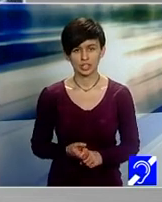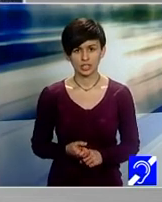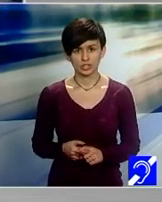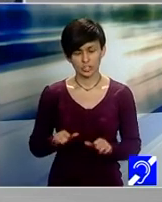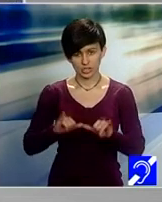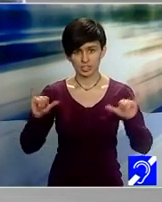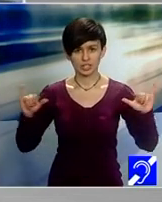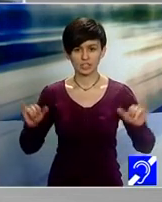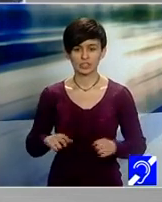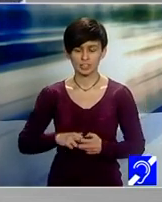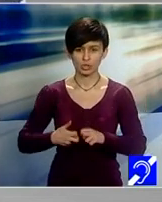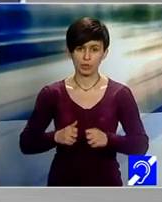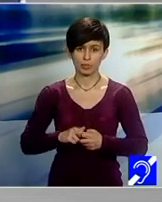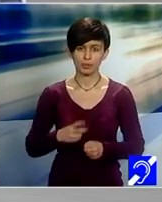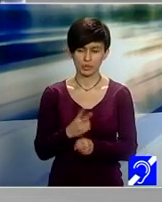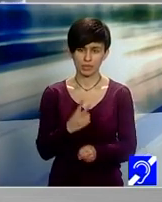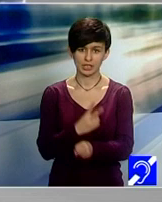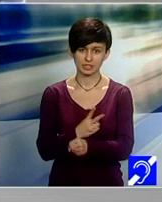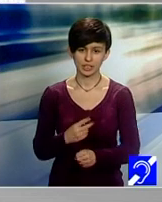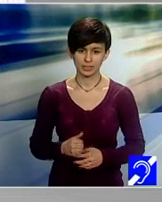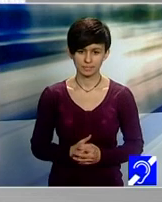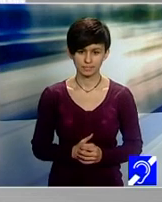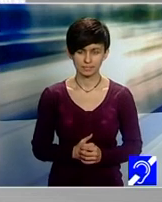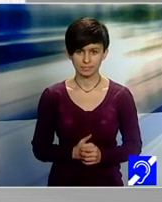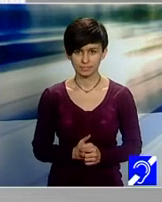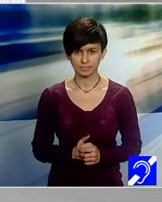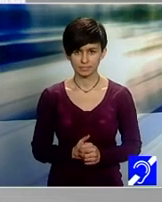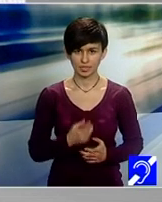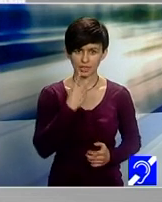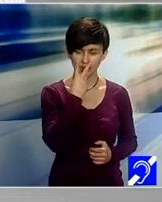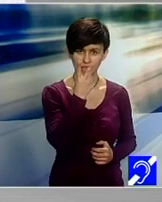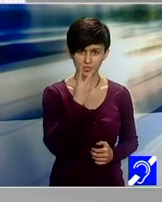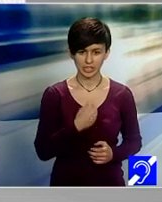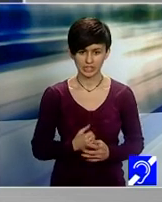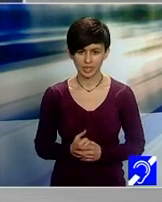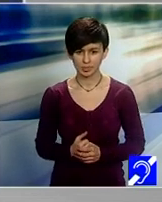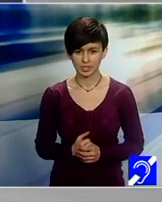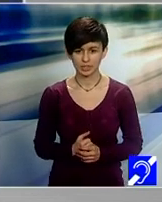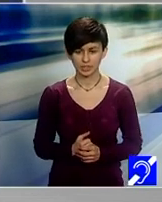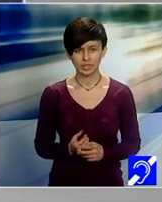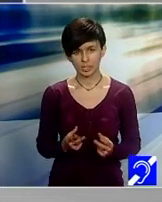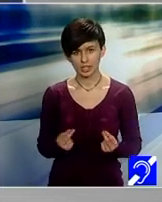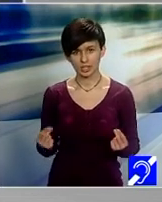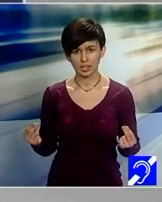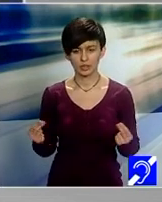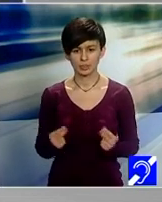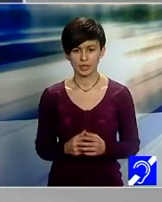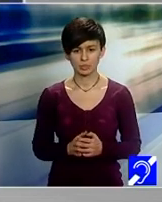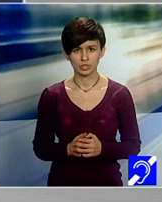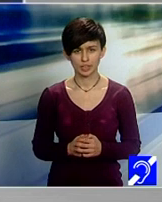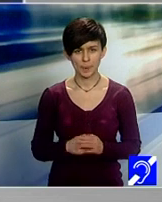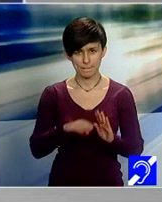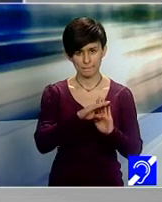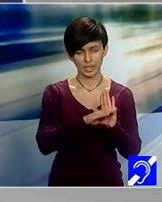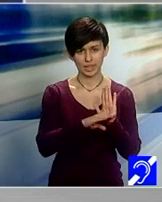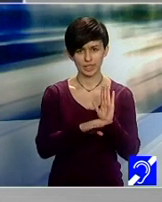mare problemă, ca țară, nu ca sistem bancar. Asistăm în clipa de față la o serie de lor de poziții care, din punctul nostru